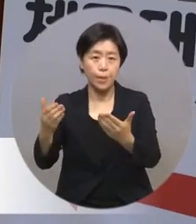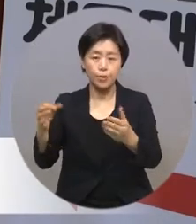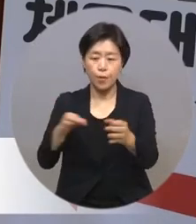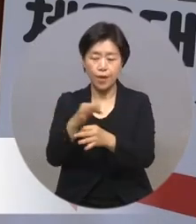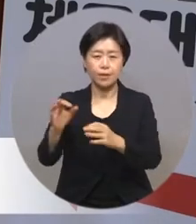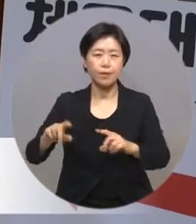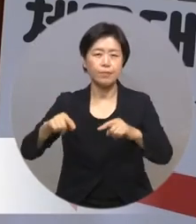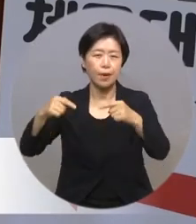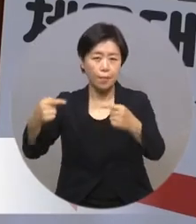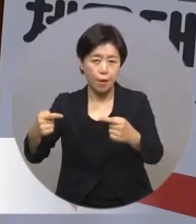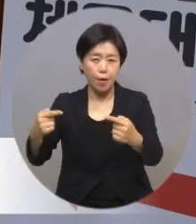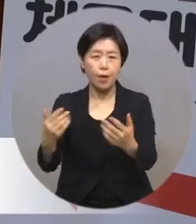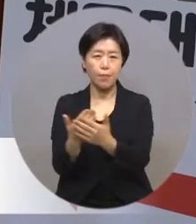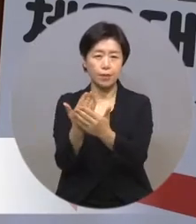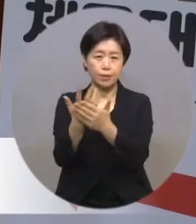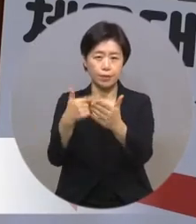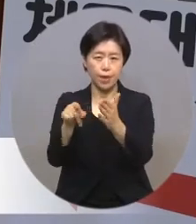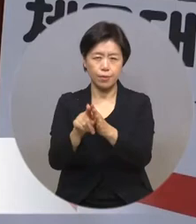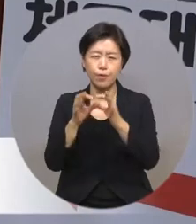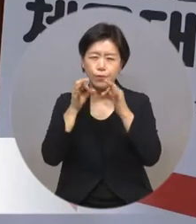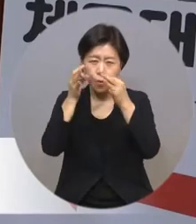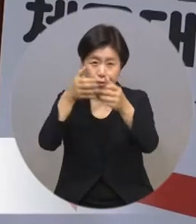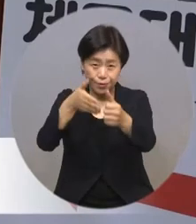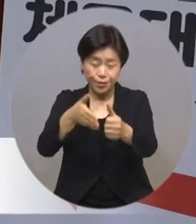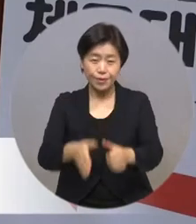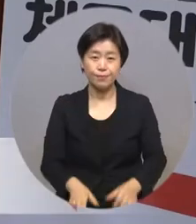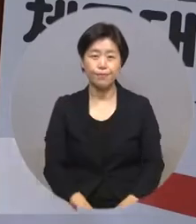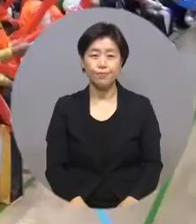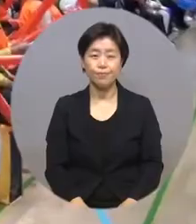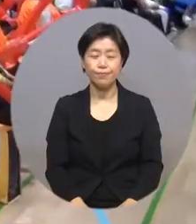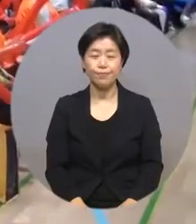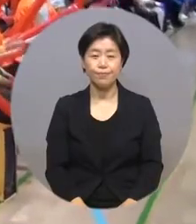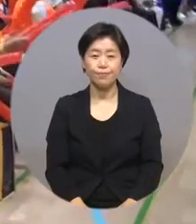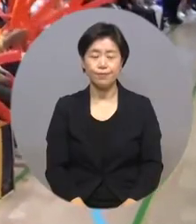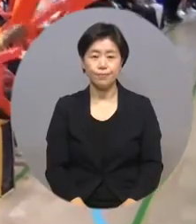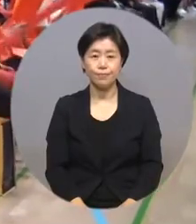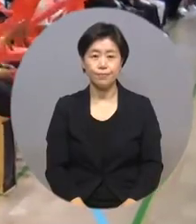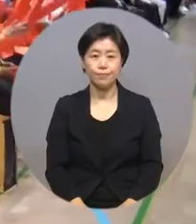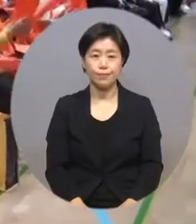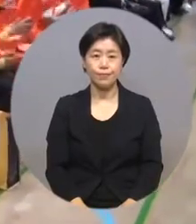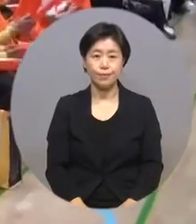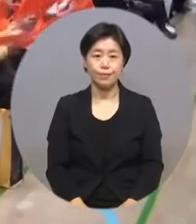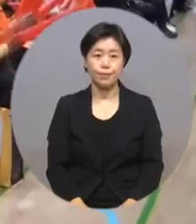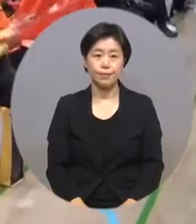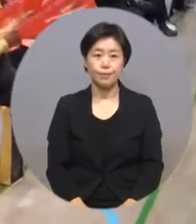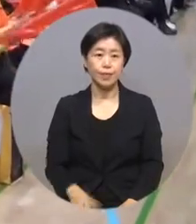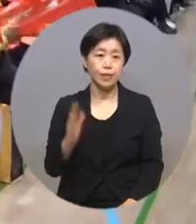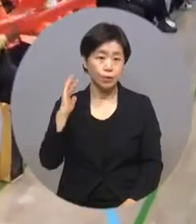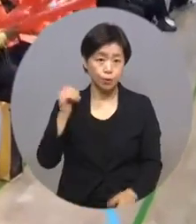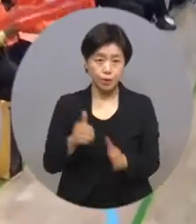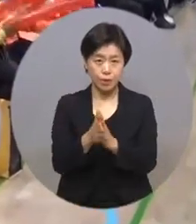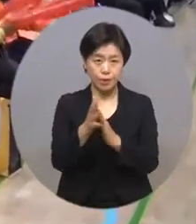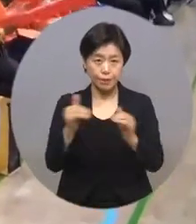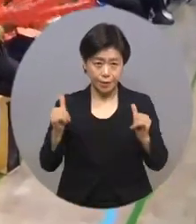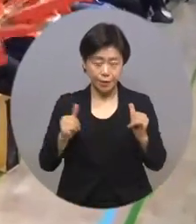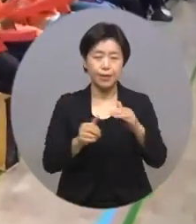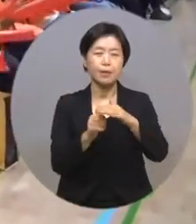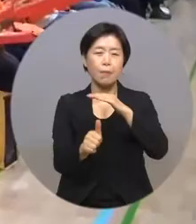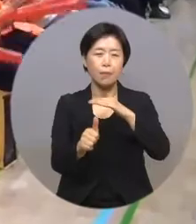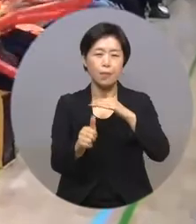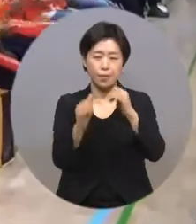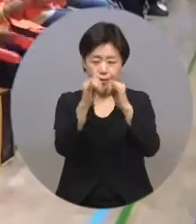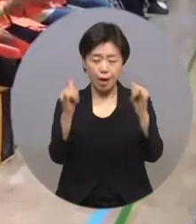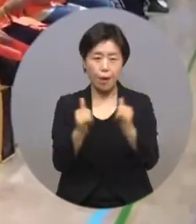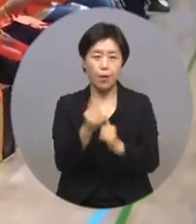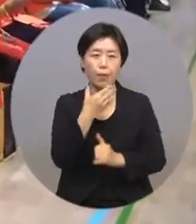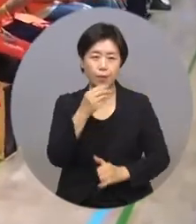참여와 지역발전을 위한 많은 노력에 부탁을 드리겠습니다. 고맙습니다. 47만 의정부 시민들을 대표하는 사회복지